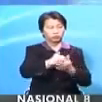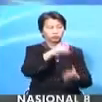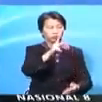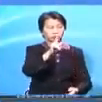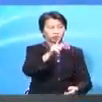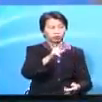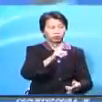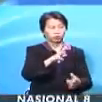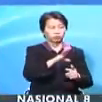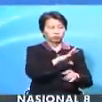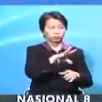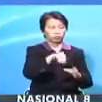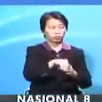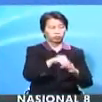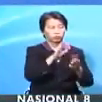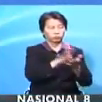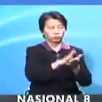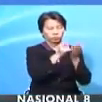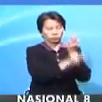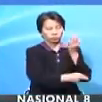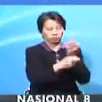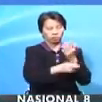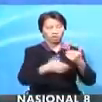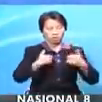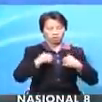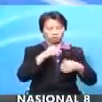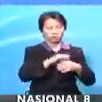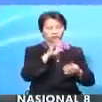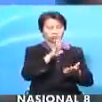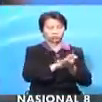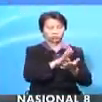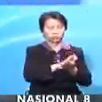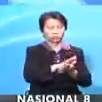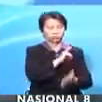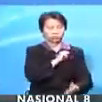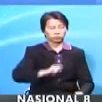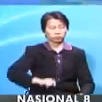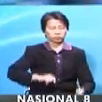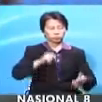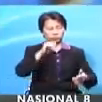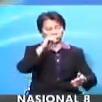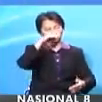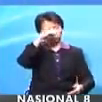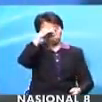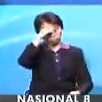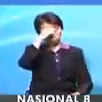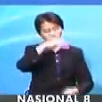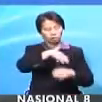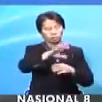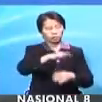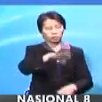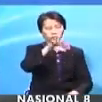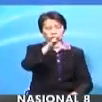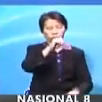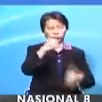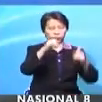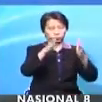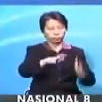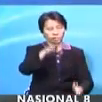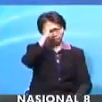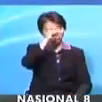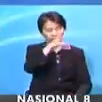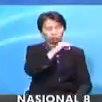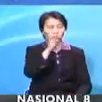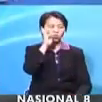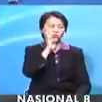Lumpur termasuk dari sekolah negeri dan juga mereka yang berada di sekolah sukan Tengku mahkota Ismail Johor lebih 50 pemain lelaki dan